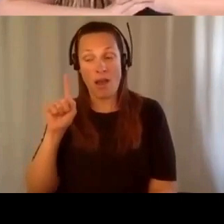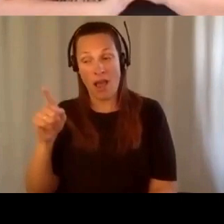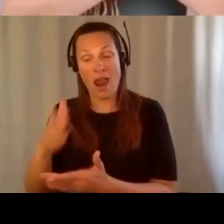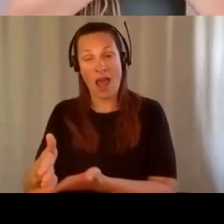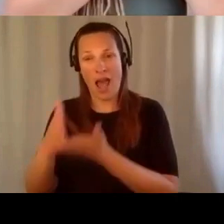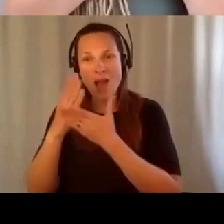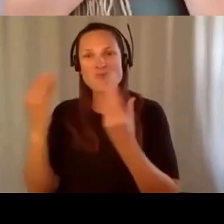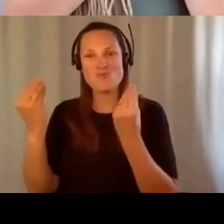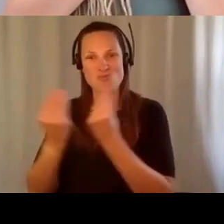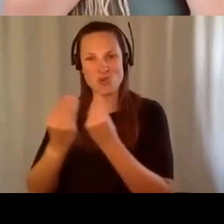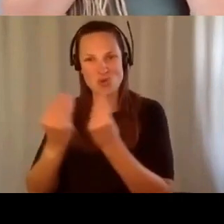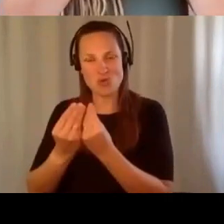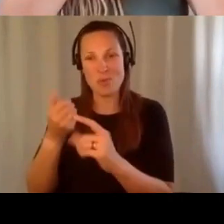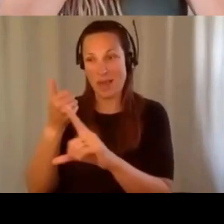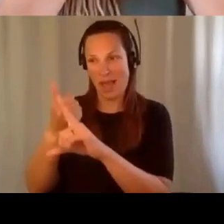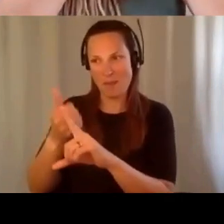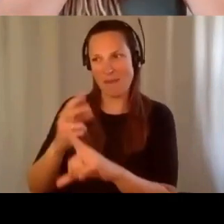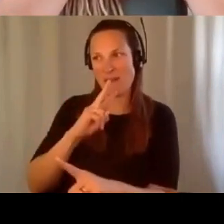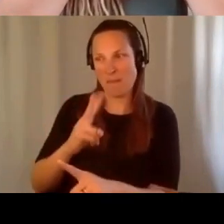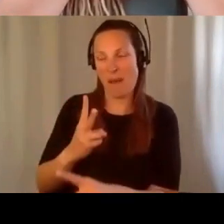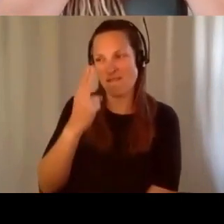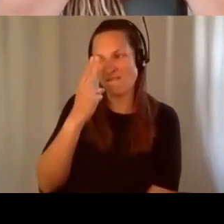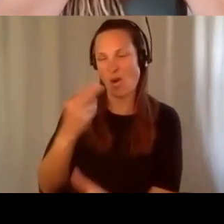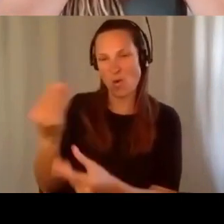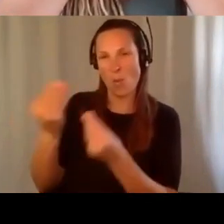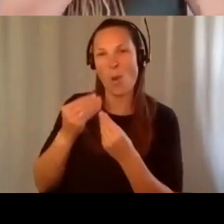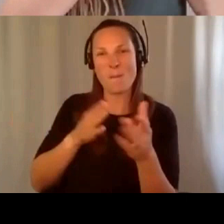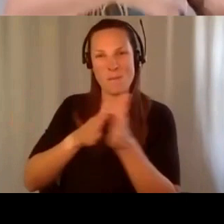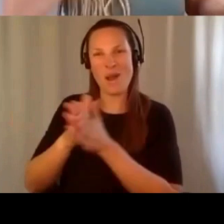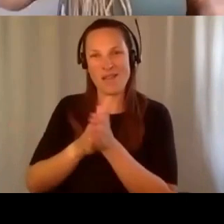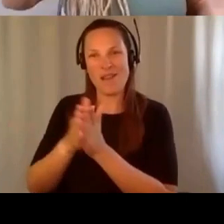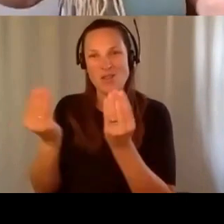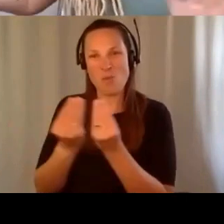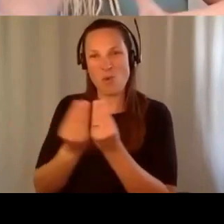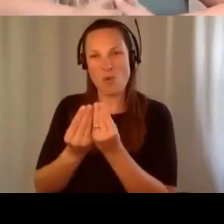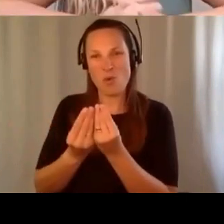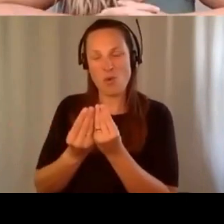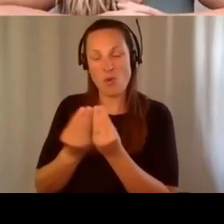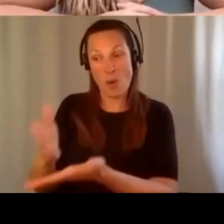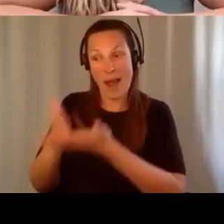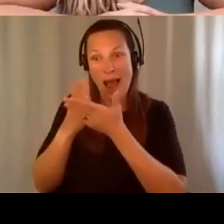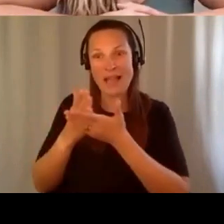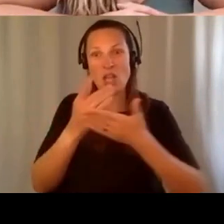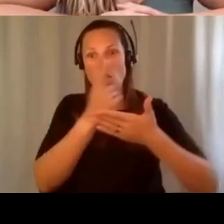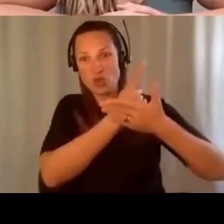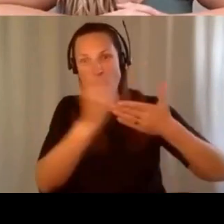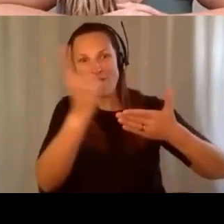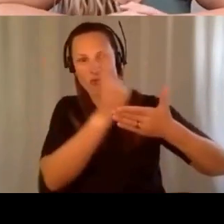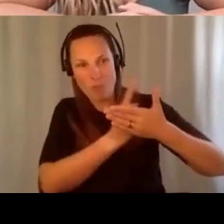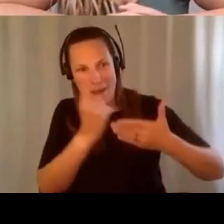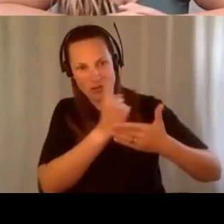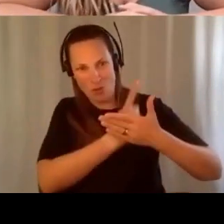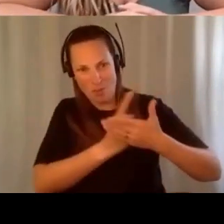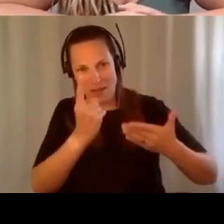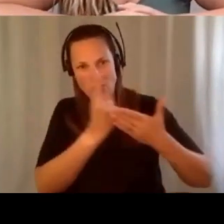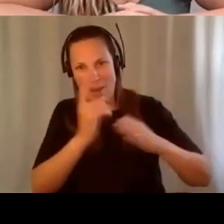inespérée, puis tellement inspirante en fait pour détailler chaque semaine et être sûr